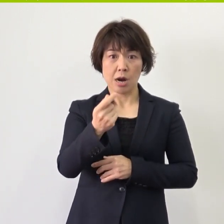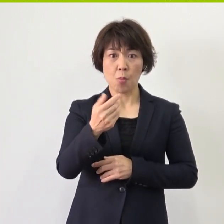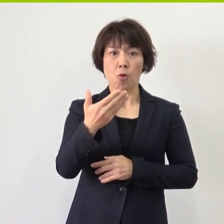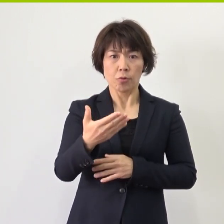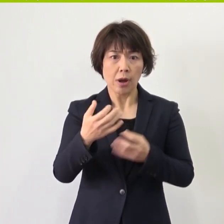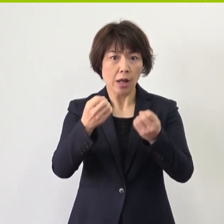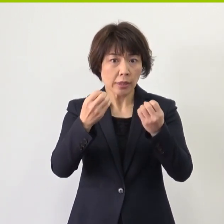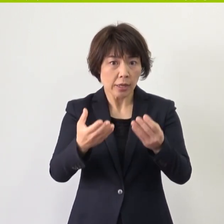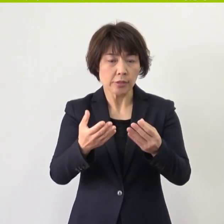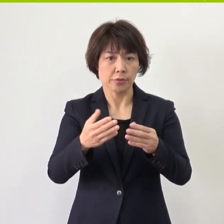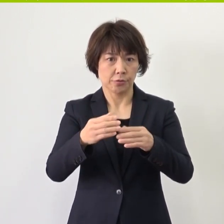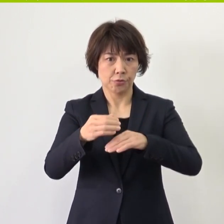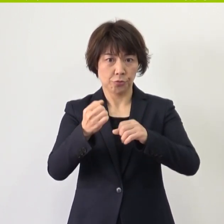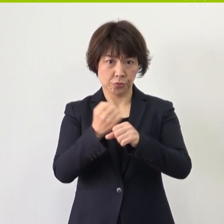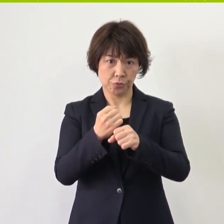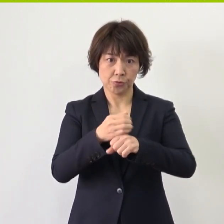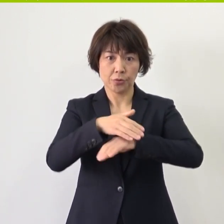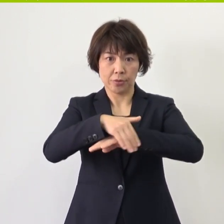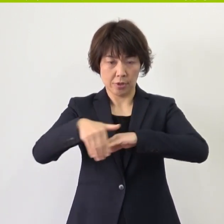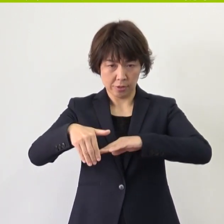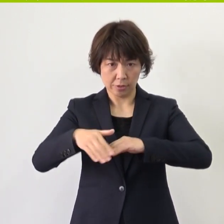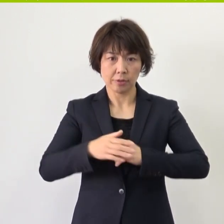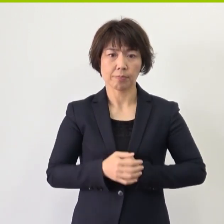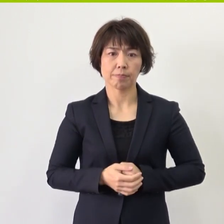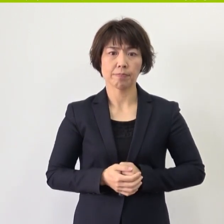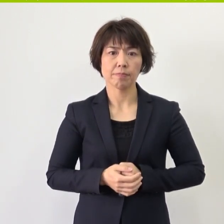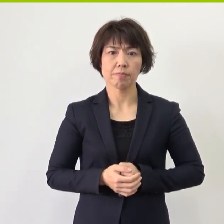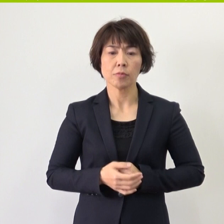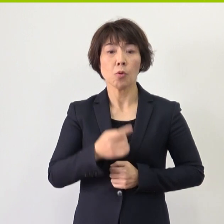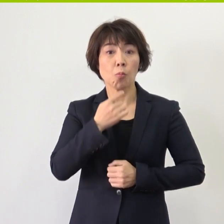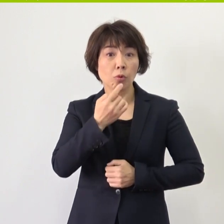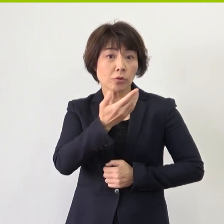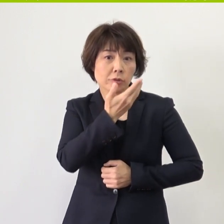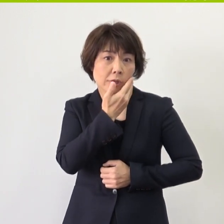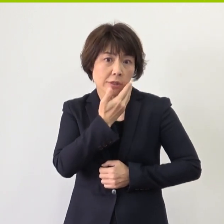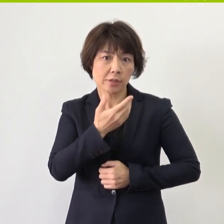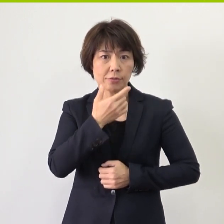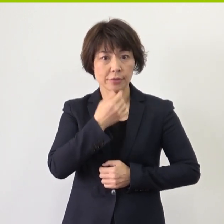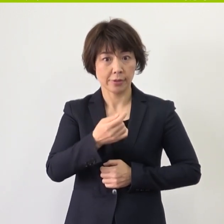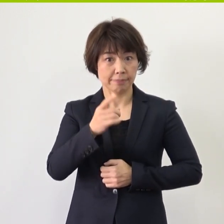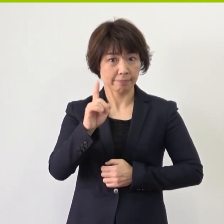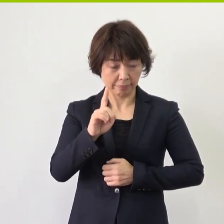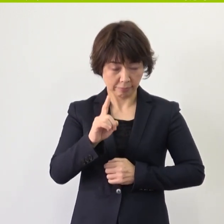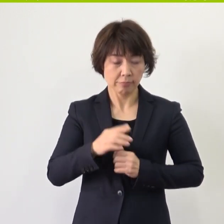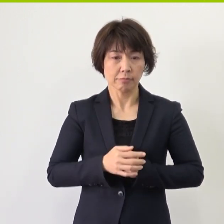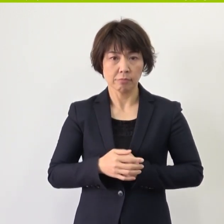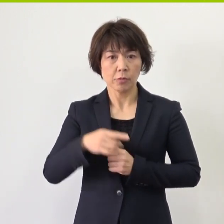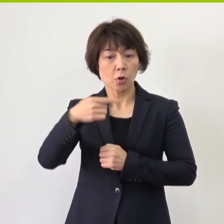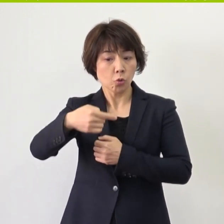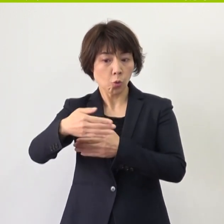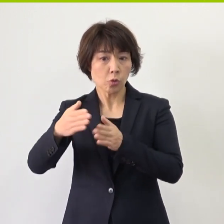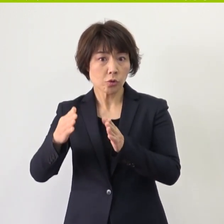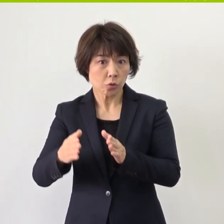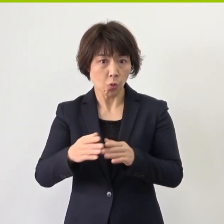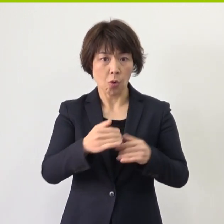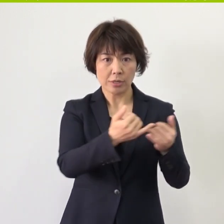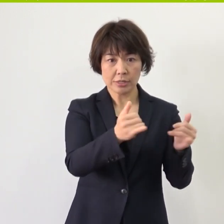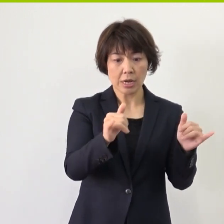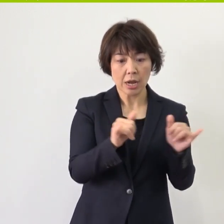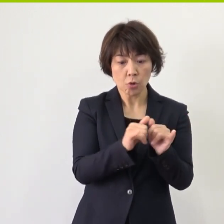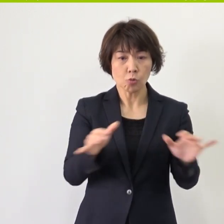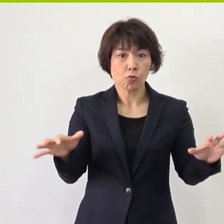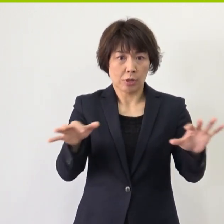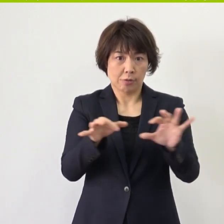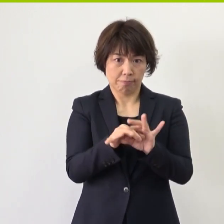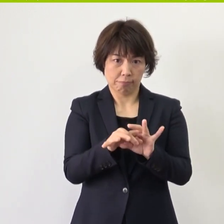を開設する予定でございます。もう一つ大切にしたいことは、教室と社会をつなぐ